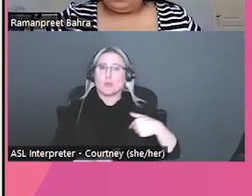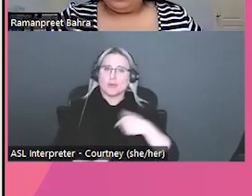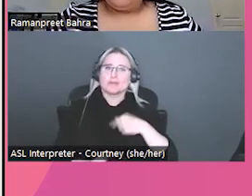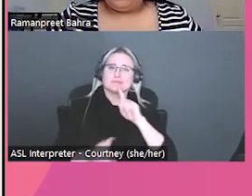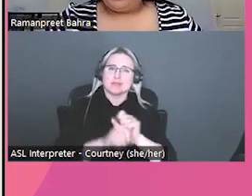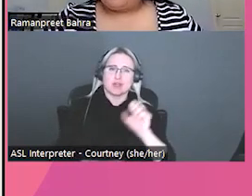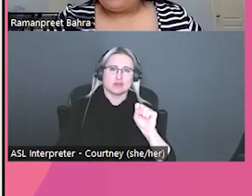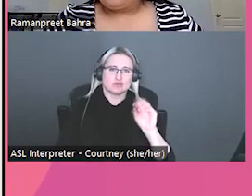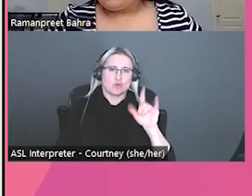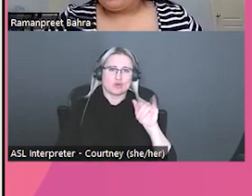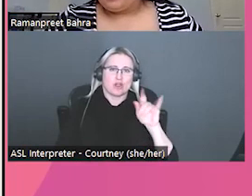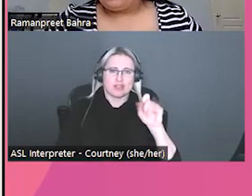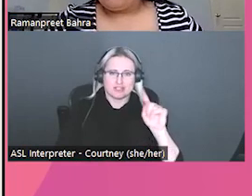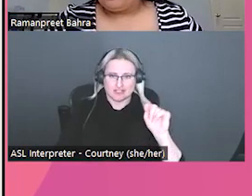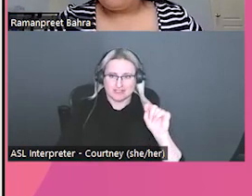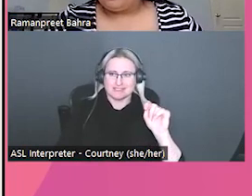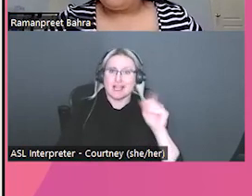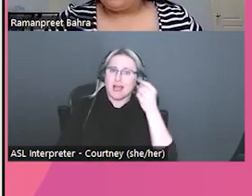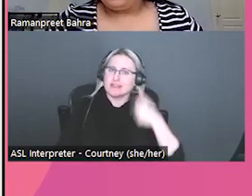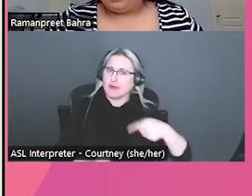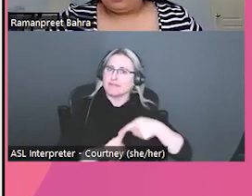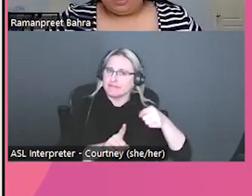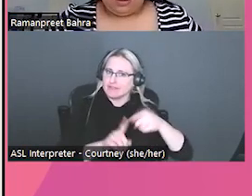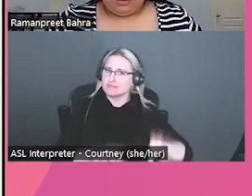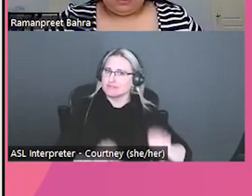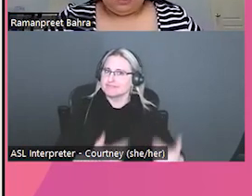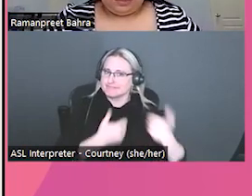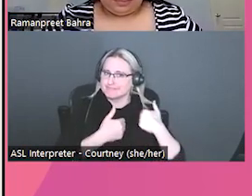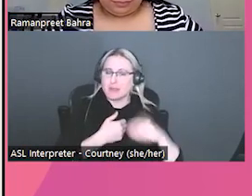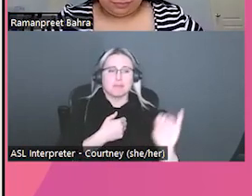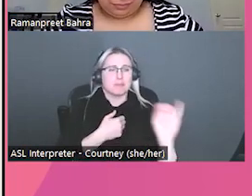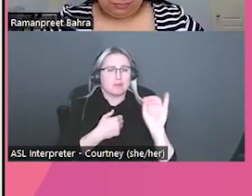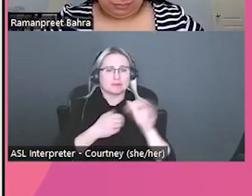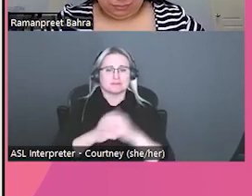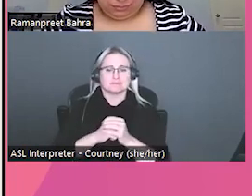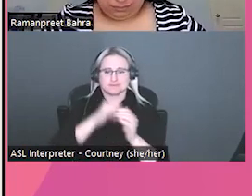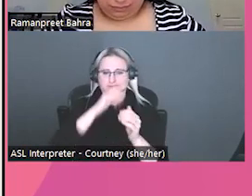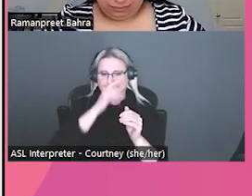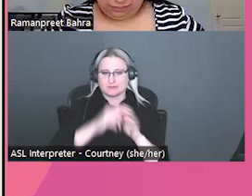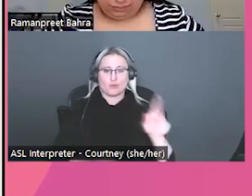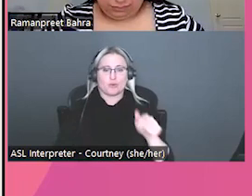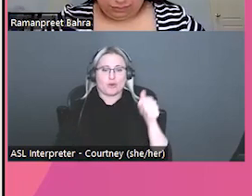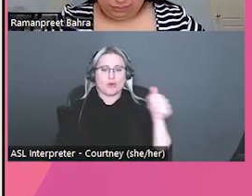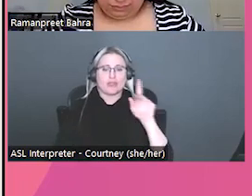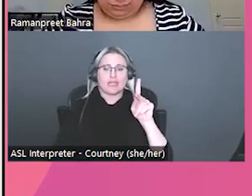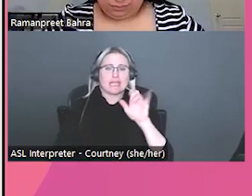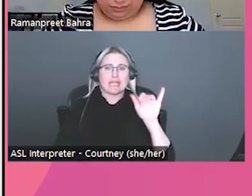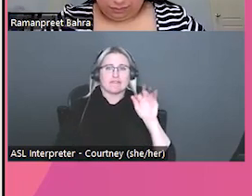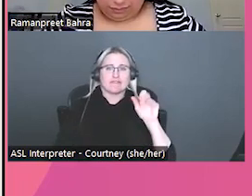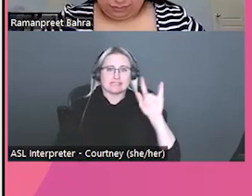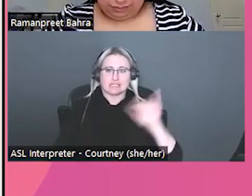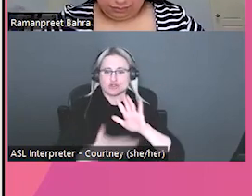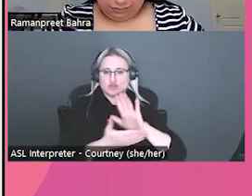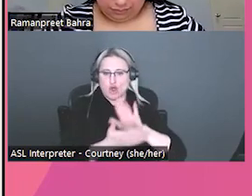nous sommes des sociologues. Alors, en tant que tel, c'est un domaine que nous étudions, mais les